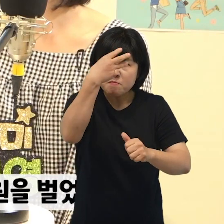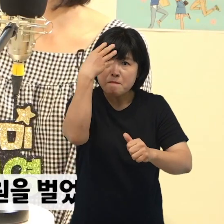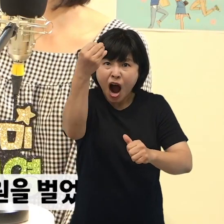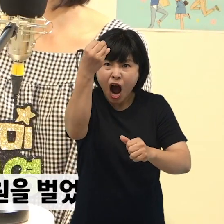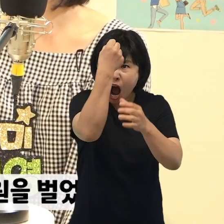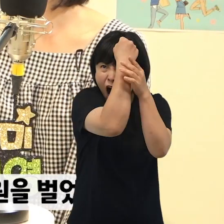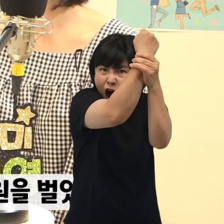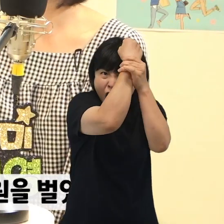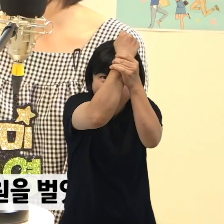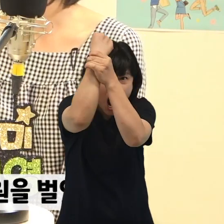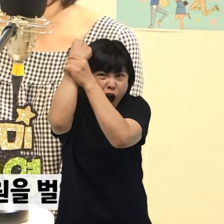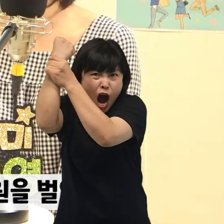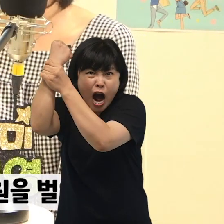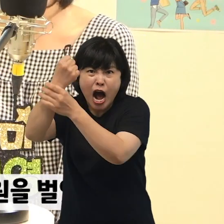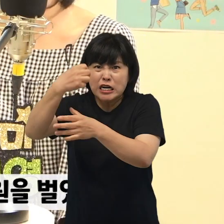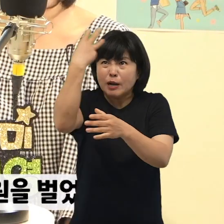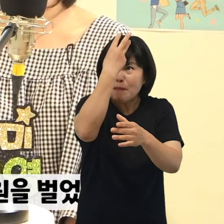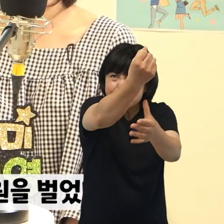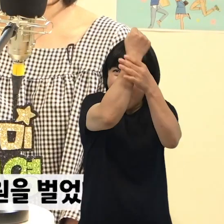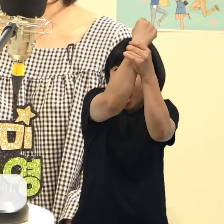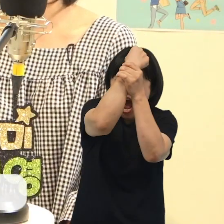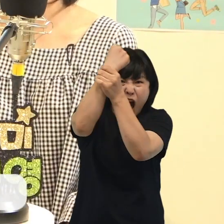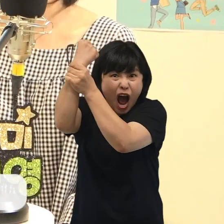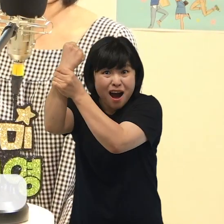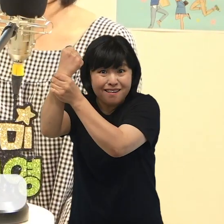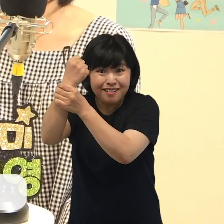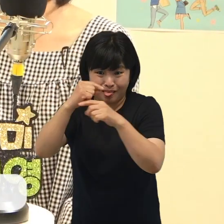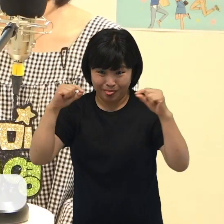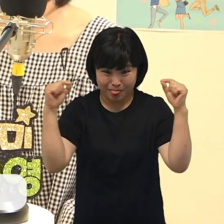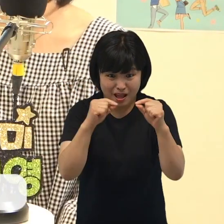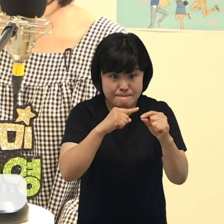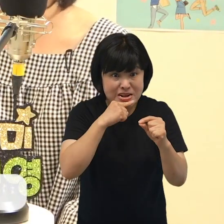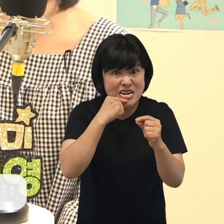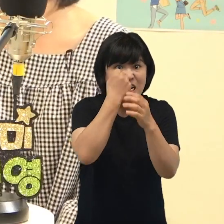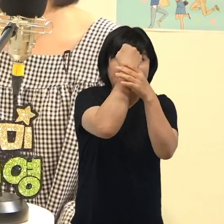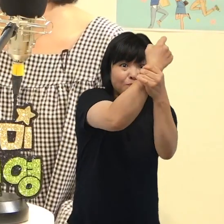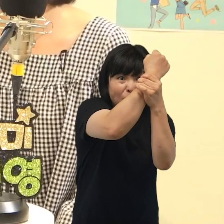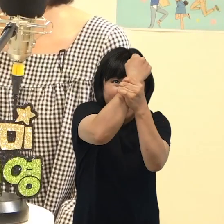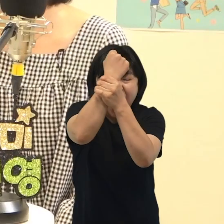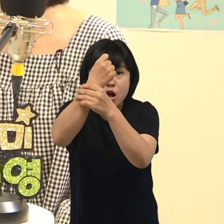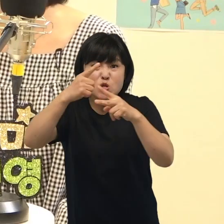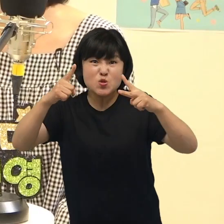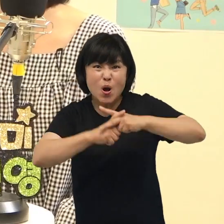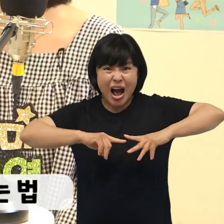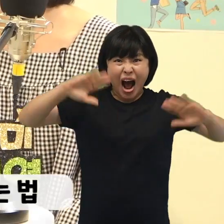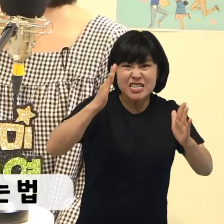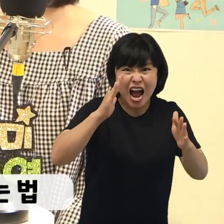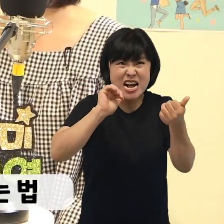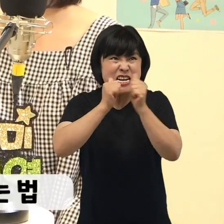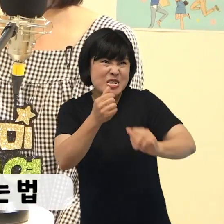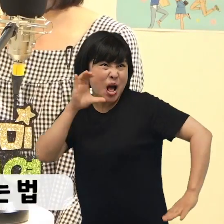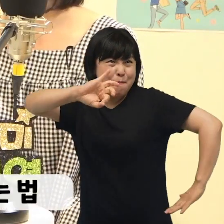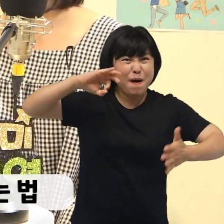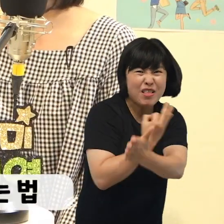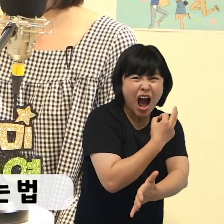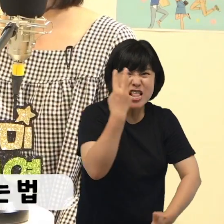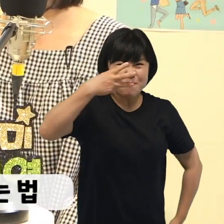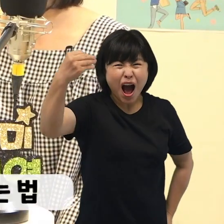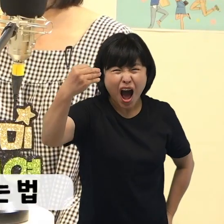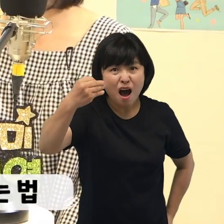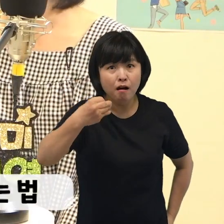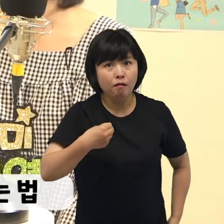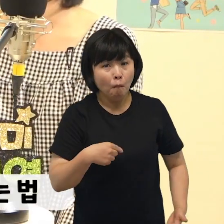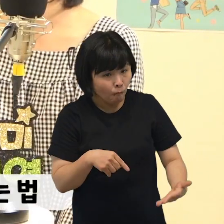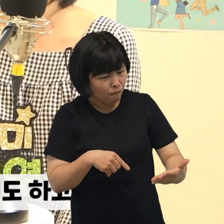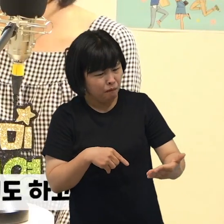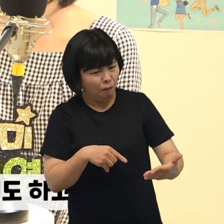주식으로 3천만 원을 벌었네. 그 되게 자극적인 썸네일 아시죠? 빨간 글씨로. 초등학생이 주식으로 3천만 원